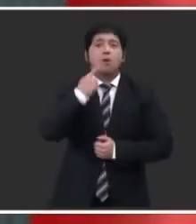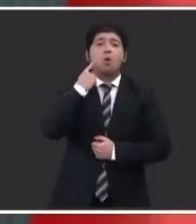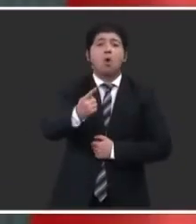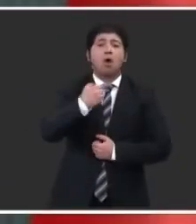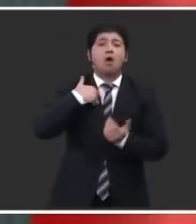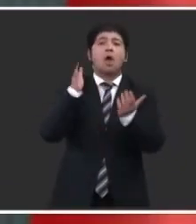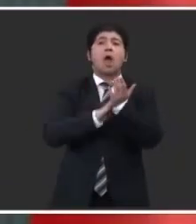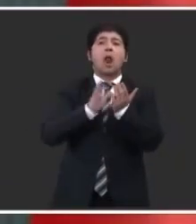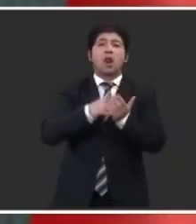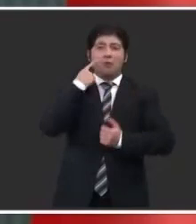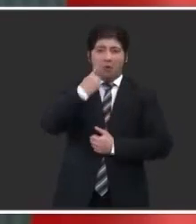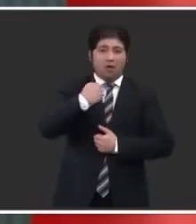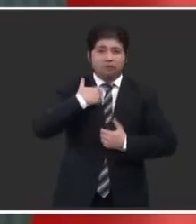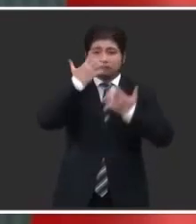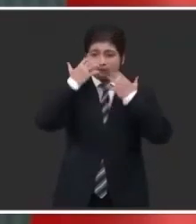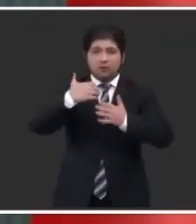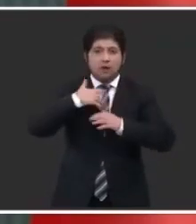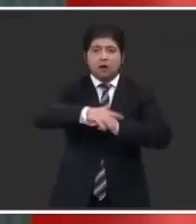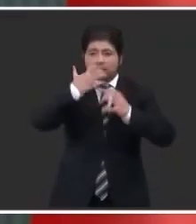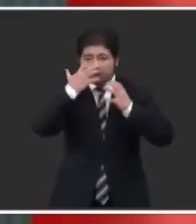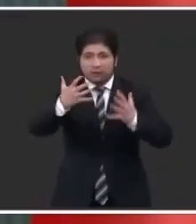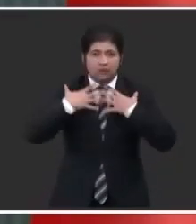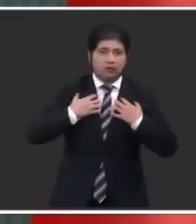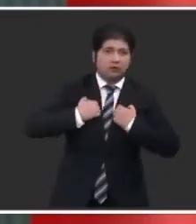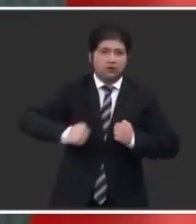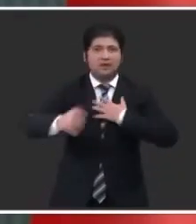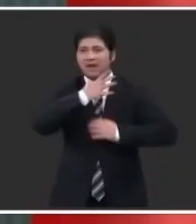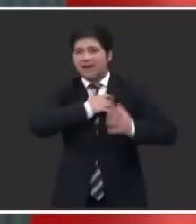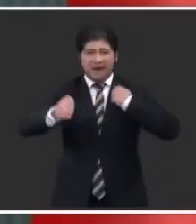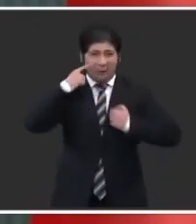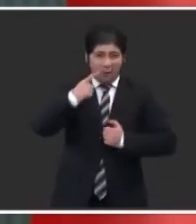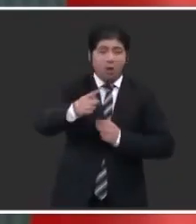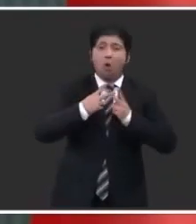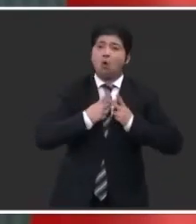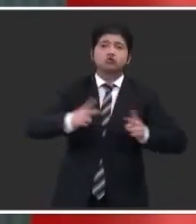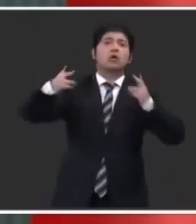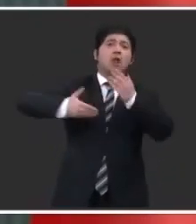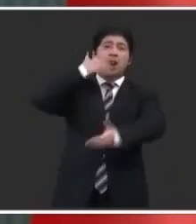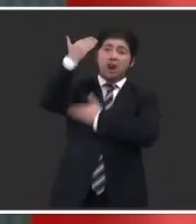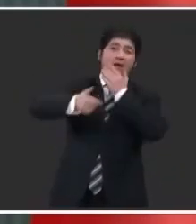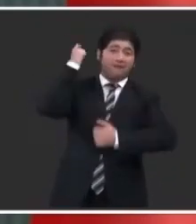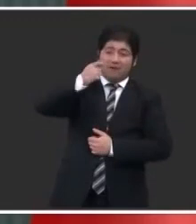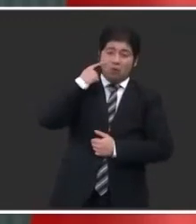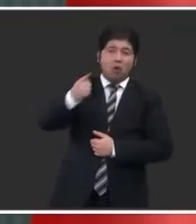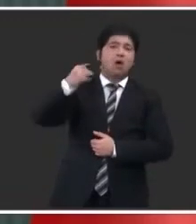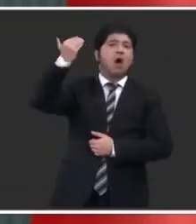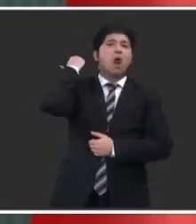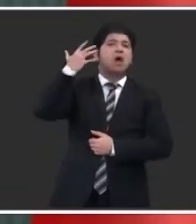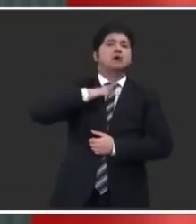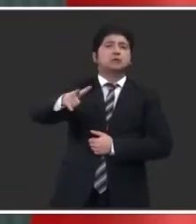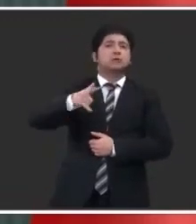elimize kolumuza sarılanların paçamızdan çekenlerin özgürlük söylemlerinin gerisindeki